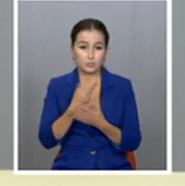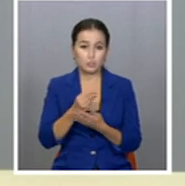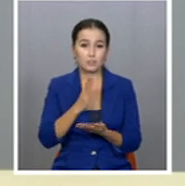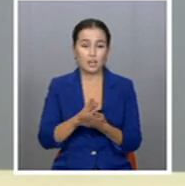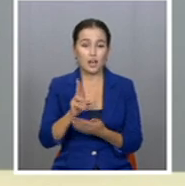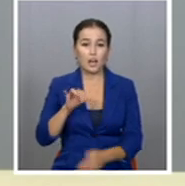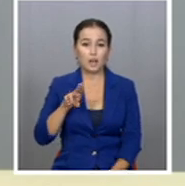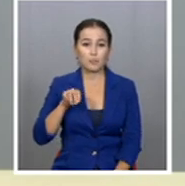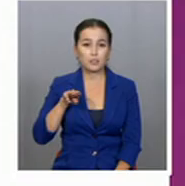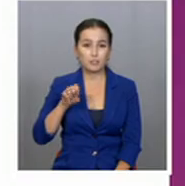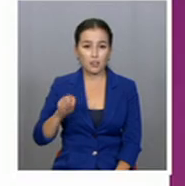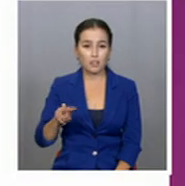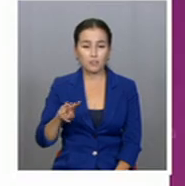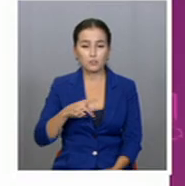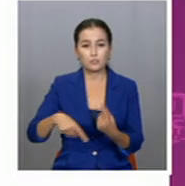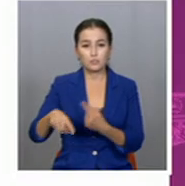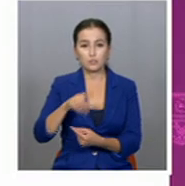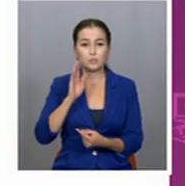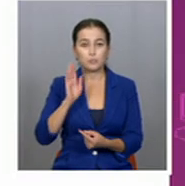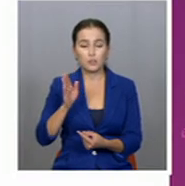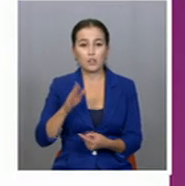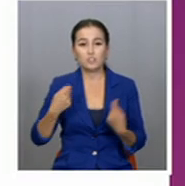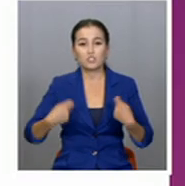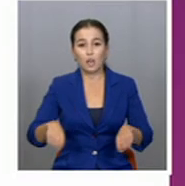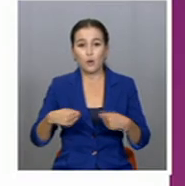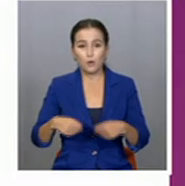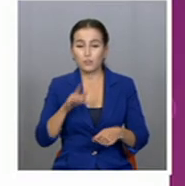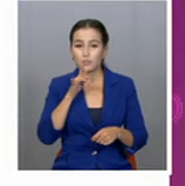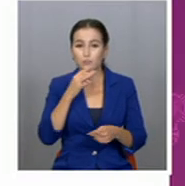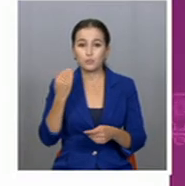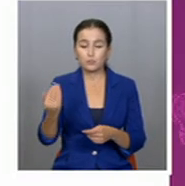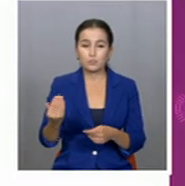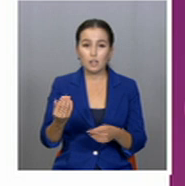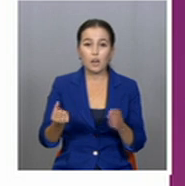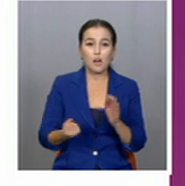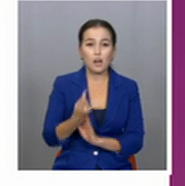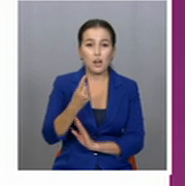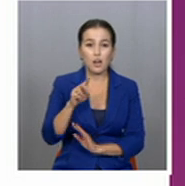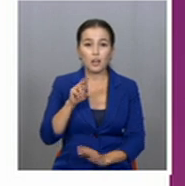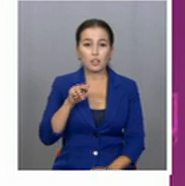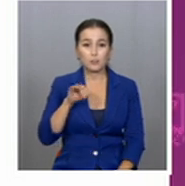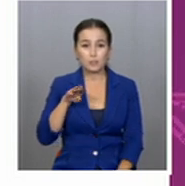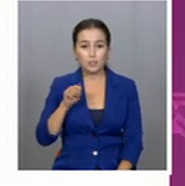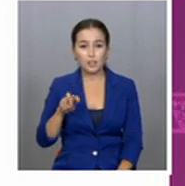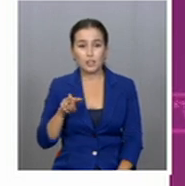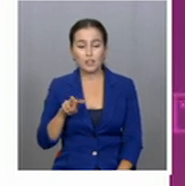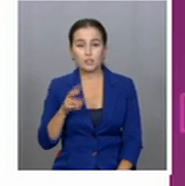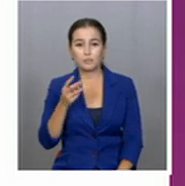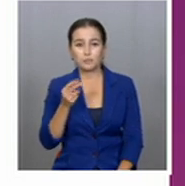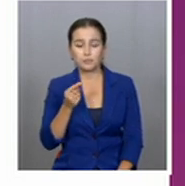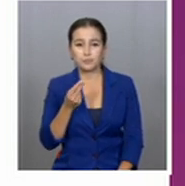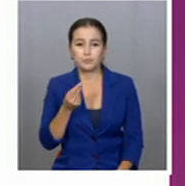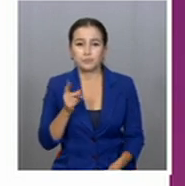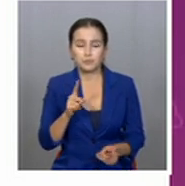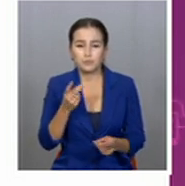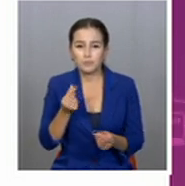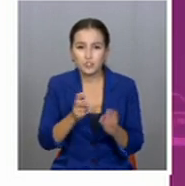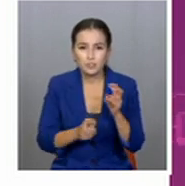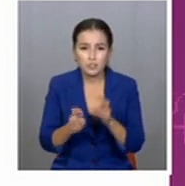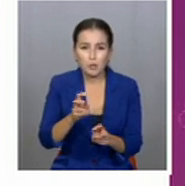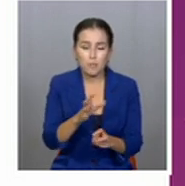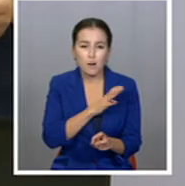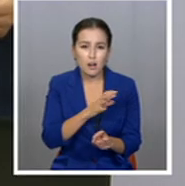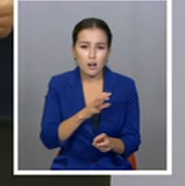капитал қорланады екен. Сауда саласында алғашқы капиталдың пайда болуы меркантилизм ілімі байлықтың